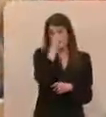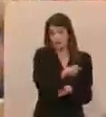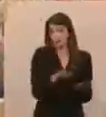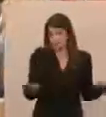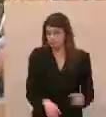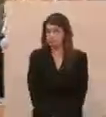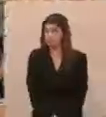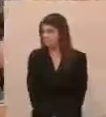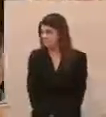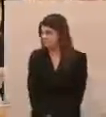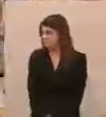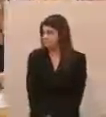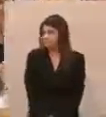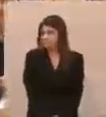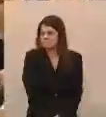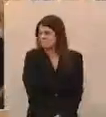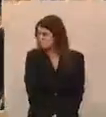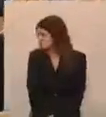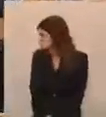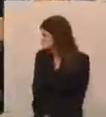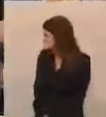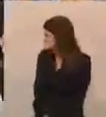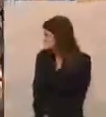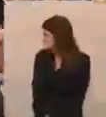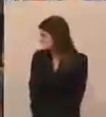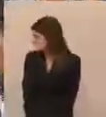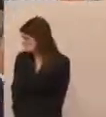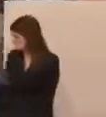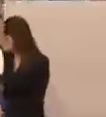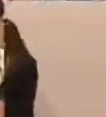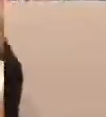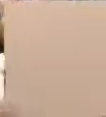Und nach dieser tatsächlichen Berichtigung von Johanna Jax von der ÖVP